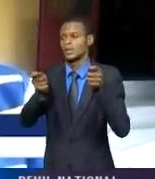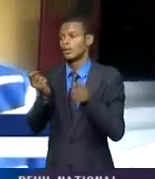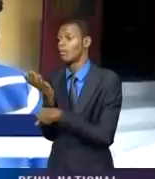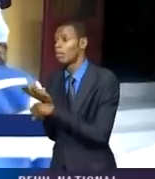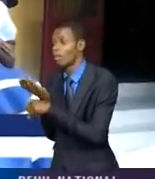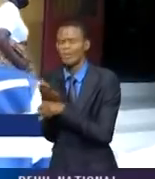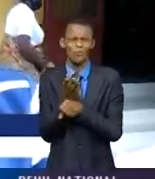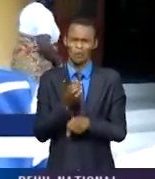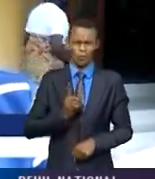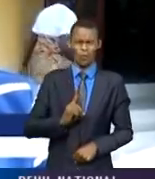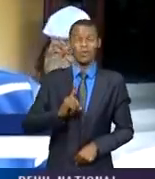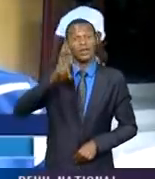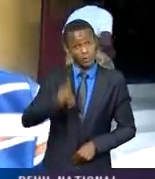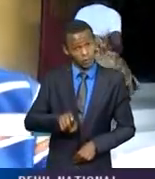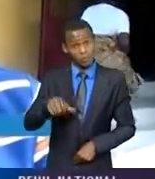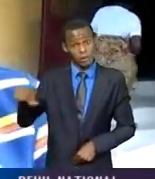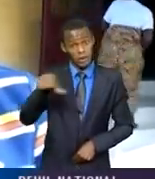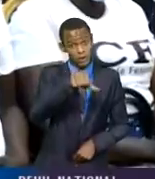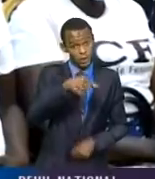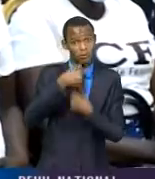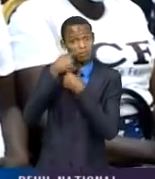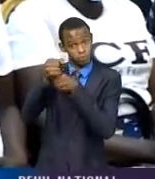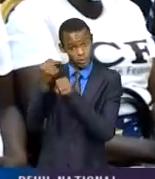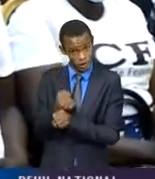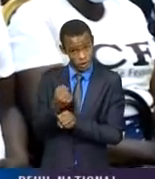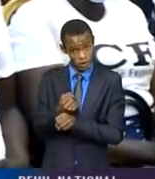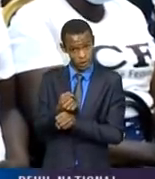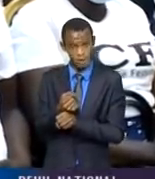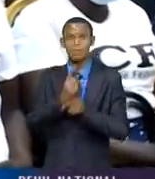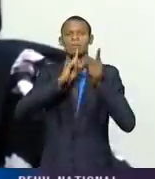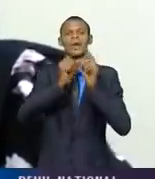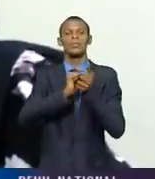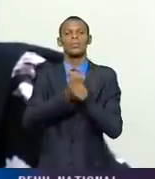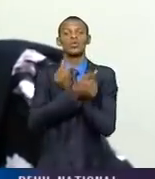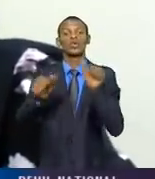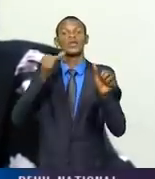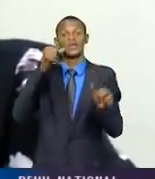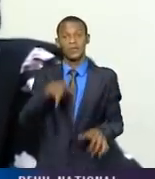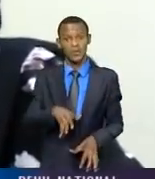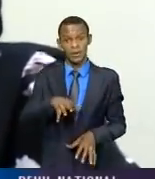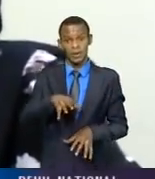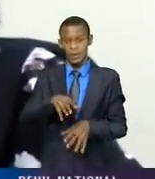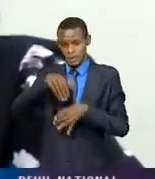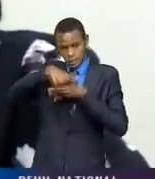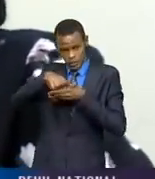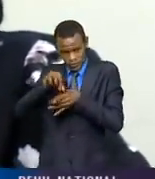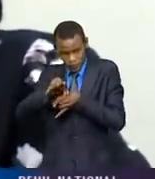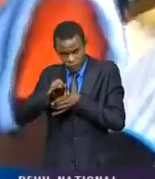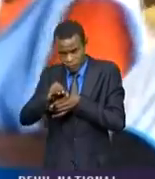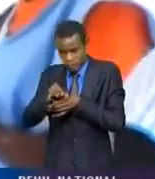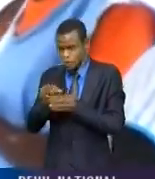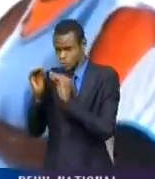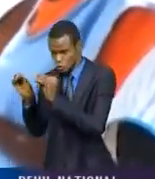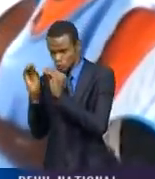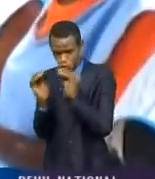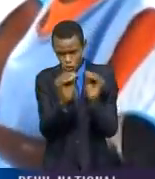parlons de l'autonomisation de la femme est dans ce que nous avons fait nous avons appris au mama comment on